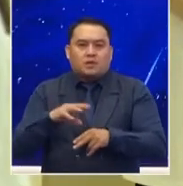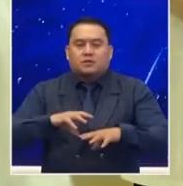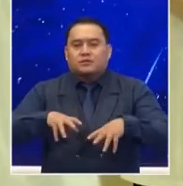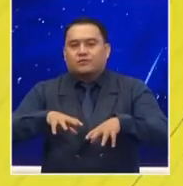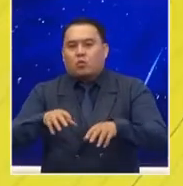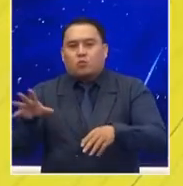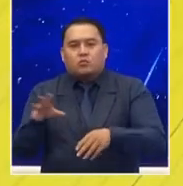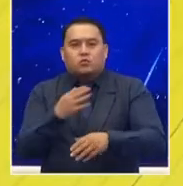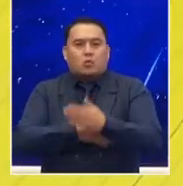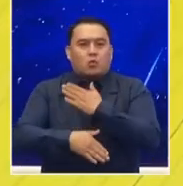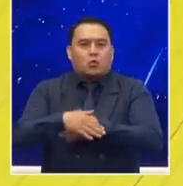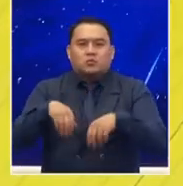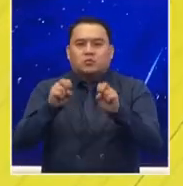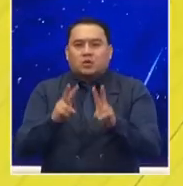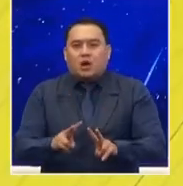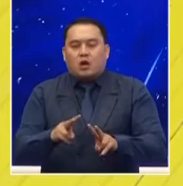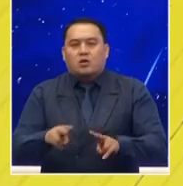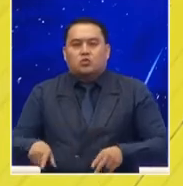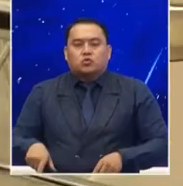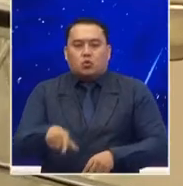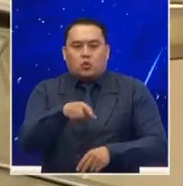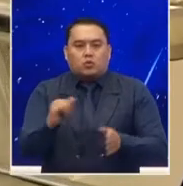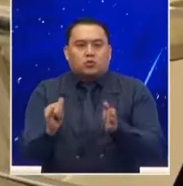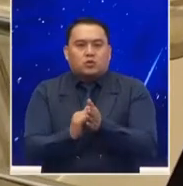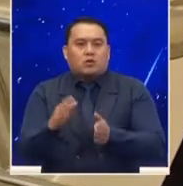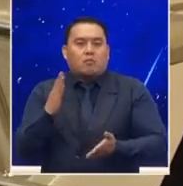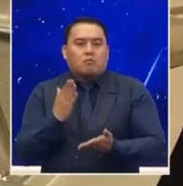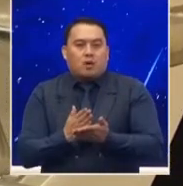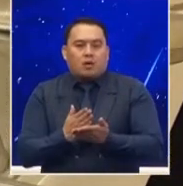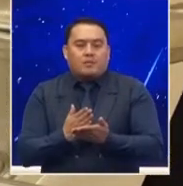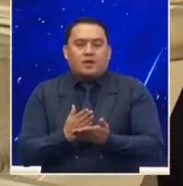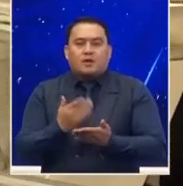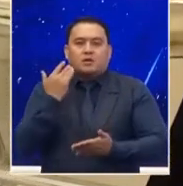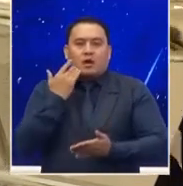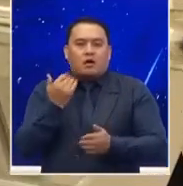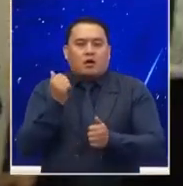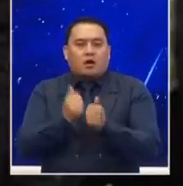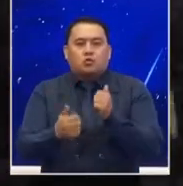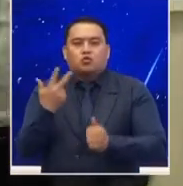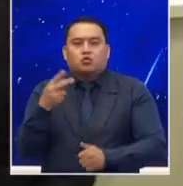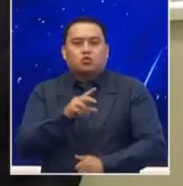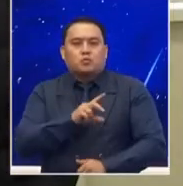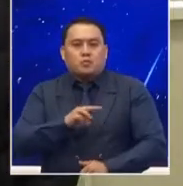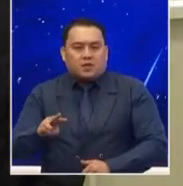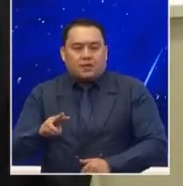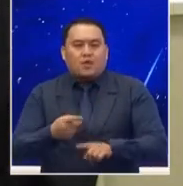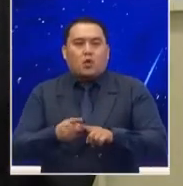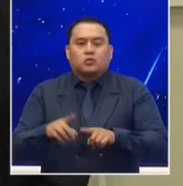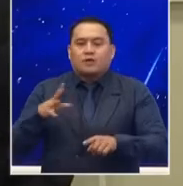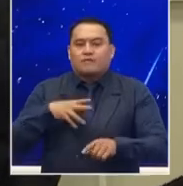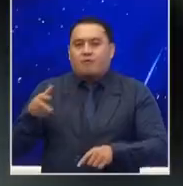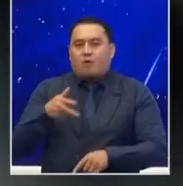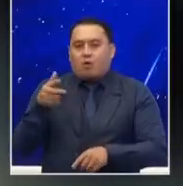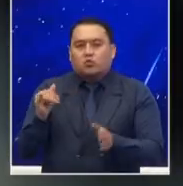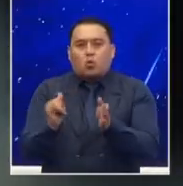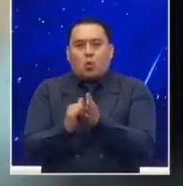төселген. Мүмкіндігі шектеулі жандар үшін арнайы жолақтар жапсырылыпты. Биік, әр қабаты 3 метрден, 4 қабаты типтік. Бейне камералар